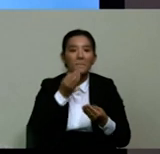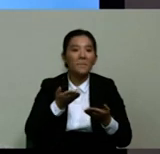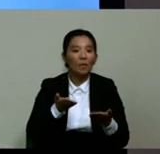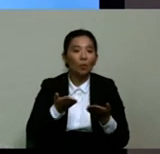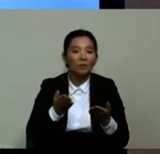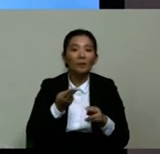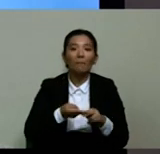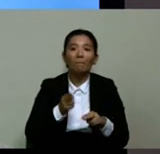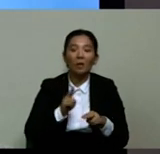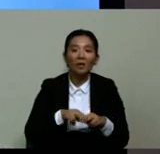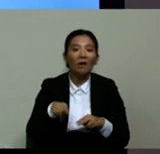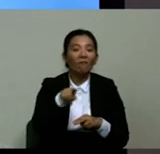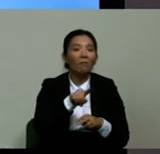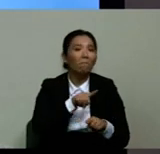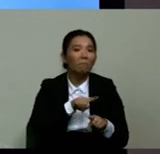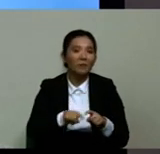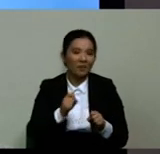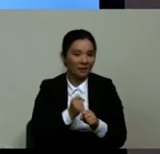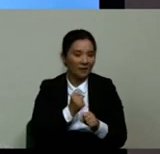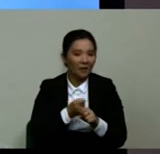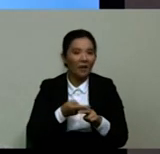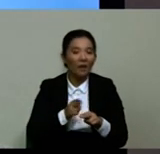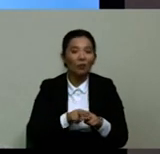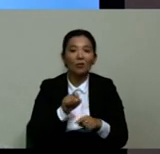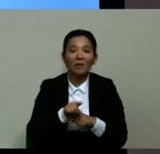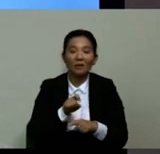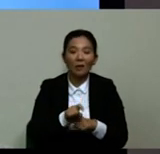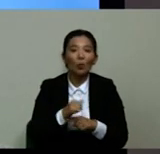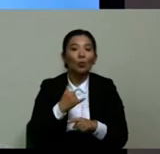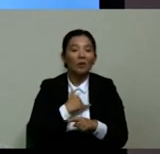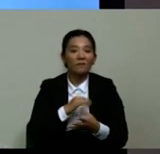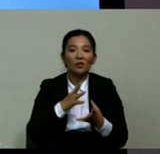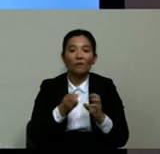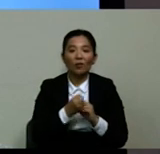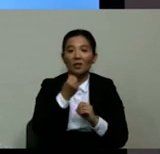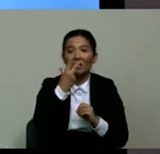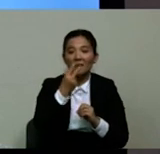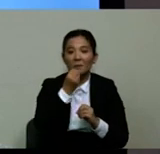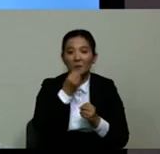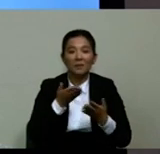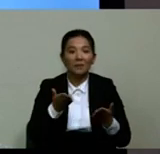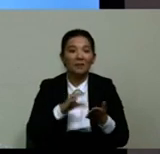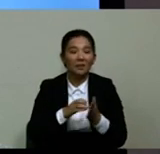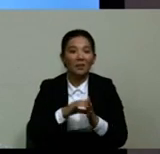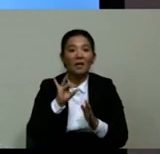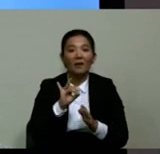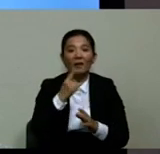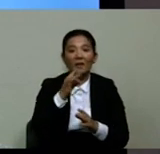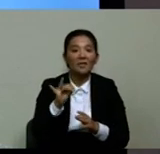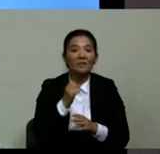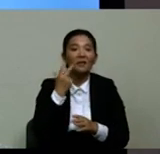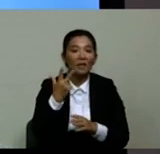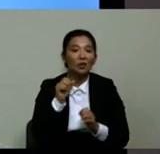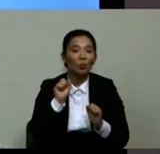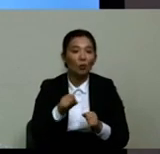Я надеюсь, вы быстро решили эту задачу. Конечно, у нас всего 13 десертов, и одна из 13, да,